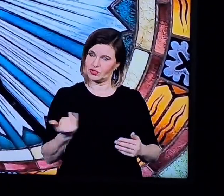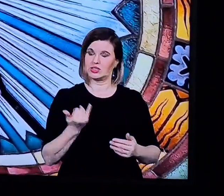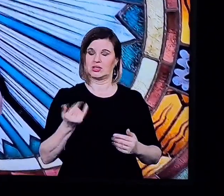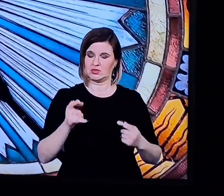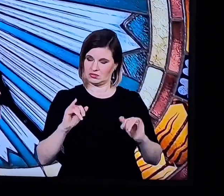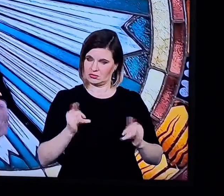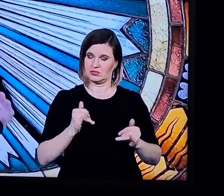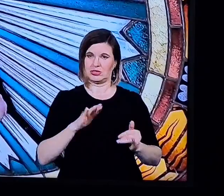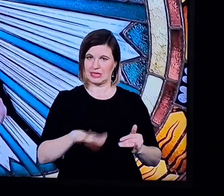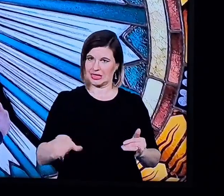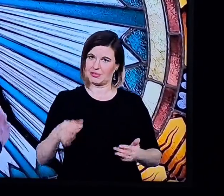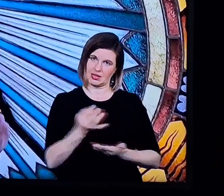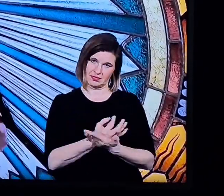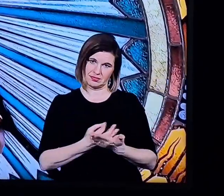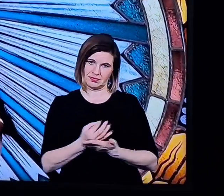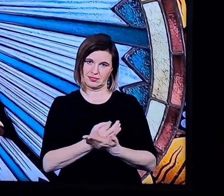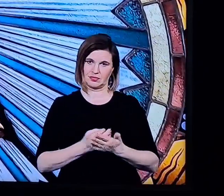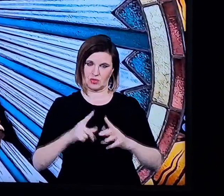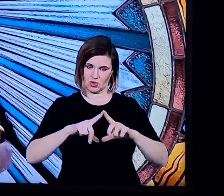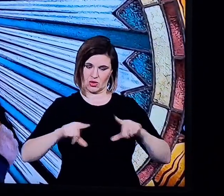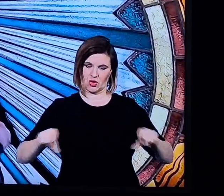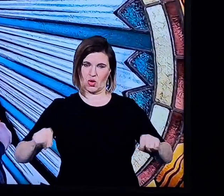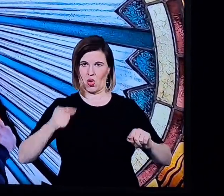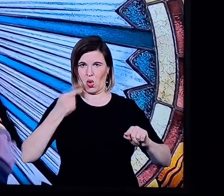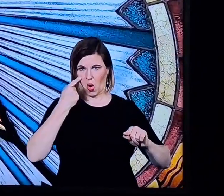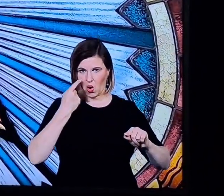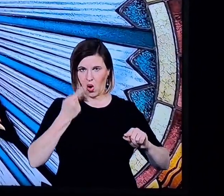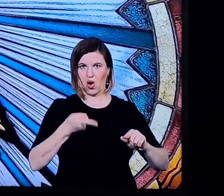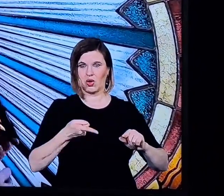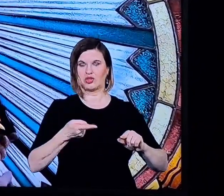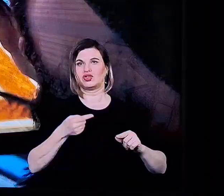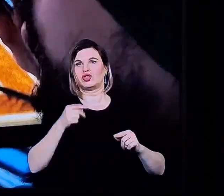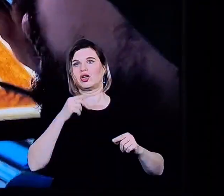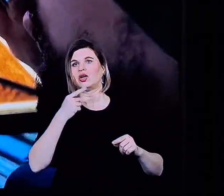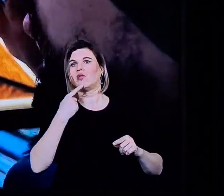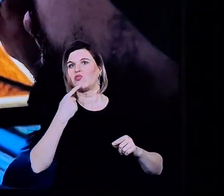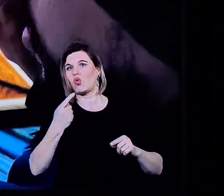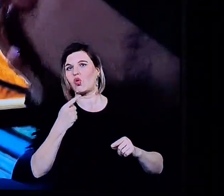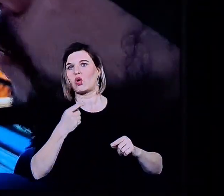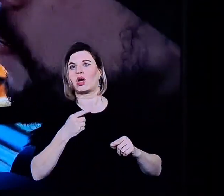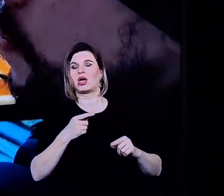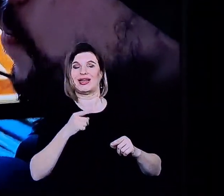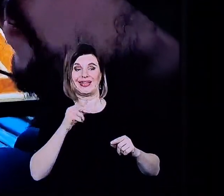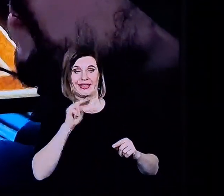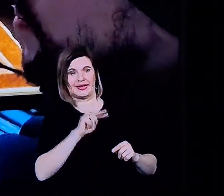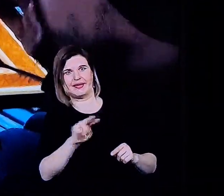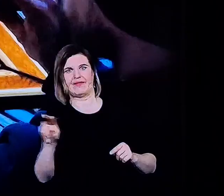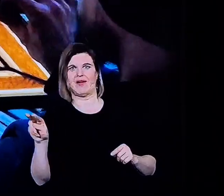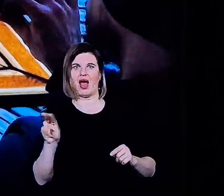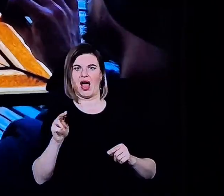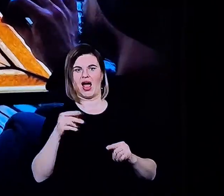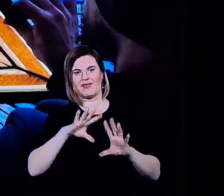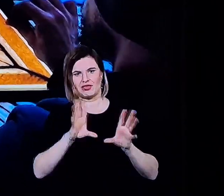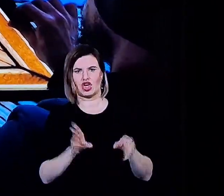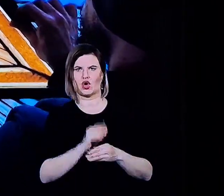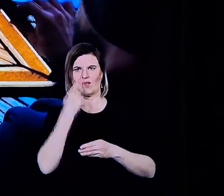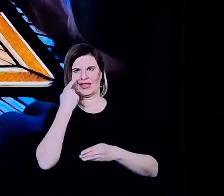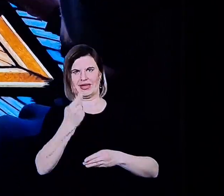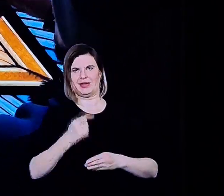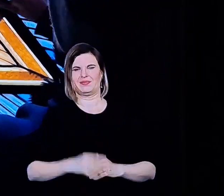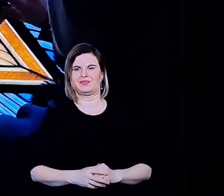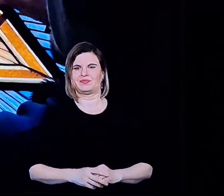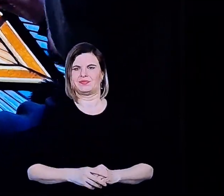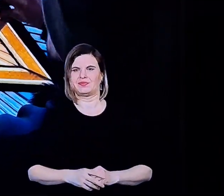že Bůh je vševidoucí, že Bůh všechno vidí. A replika je hotová. Za originál. Vytáhl bys pak tady ještě šroubky,